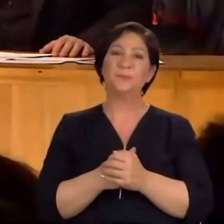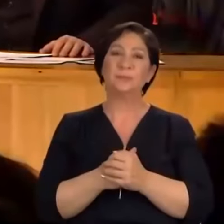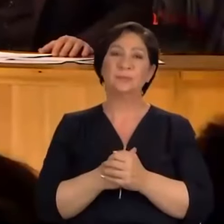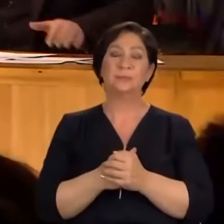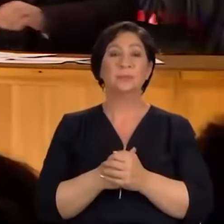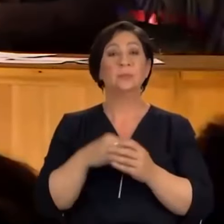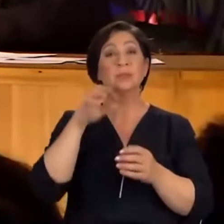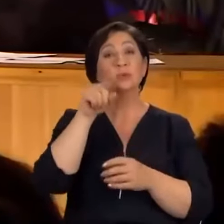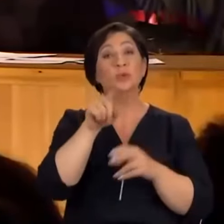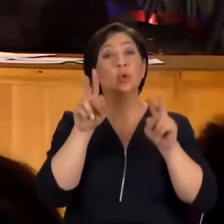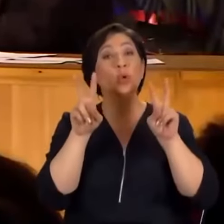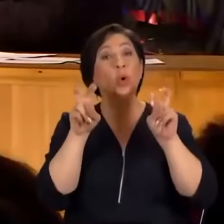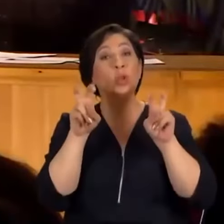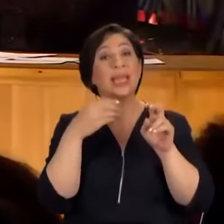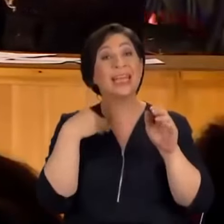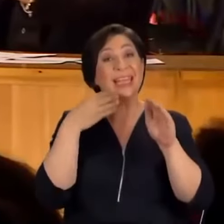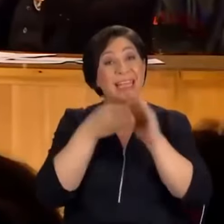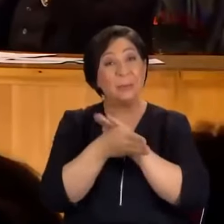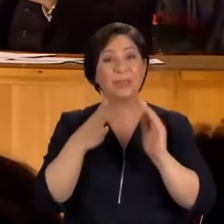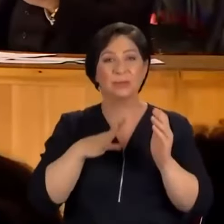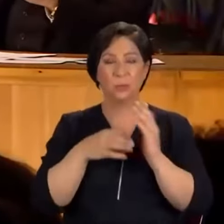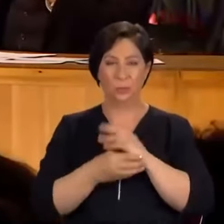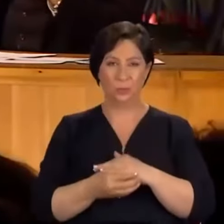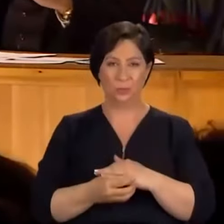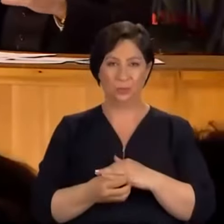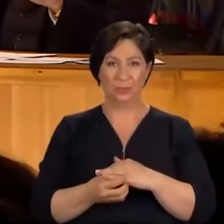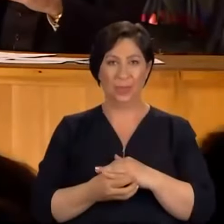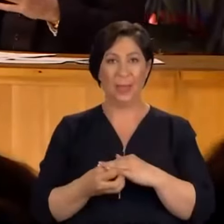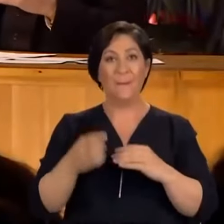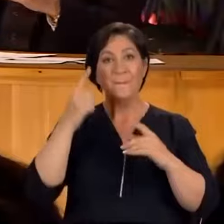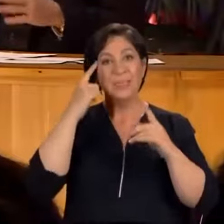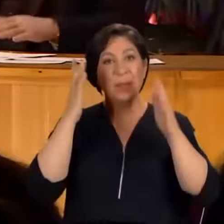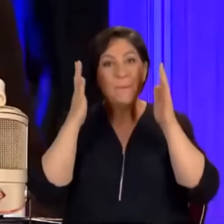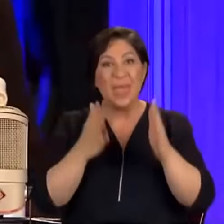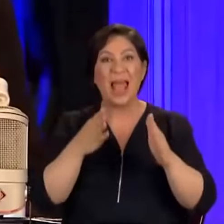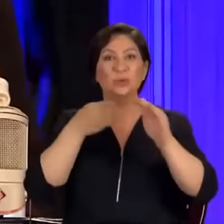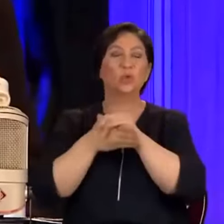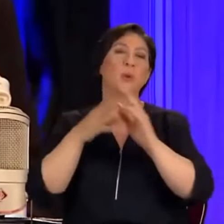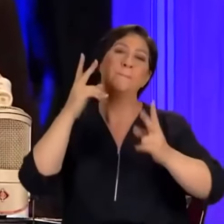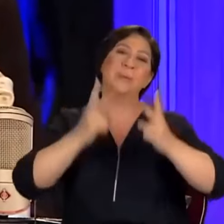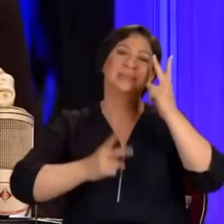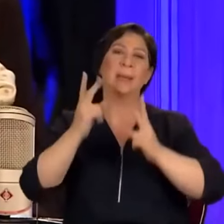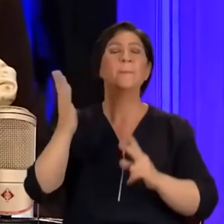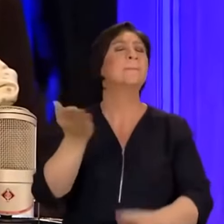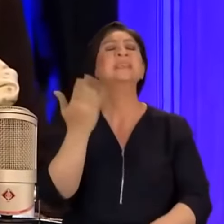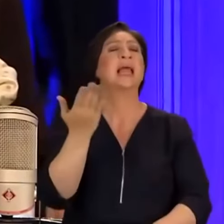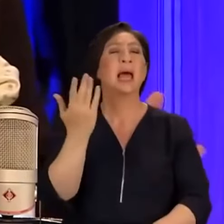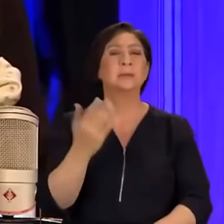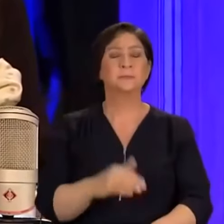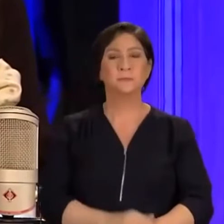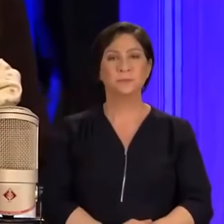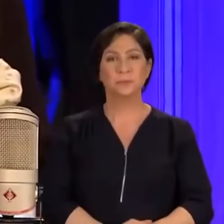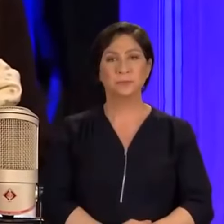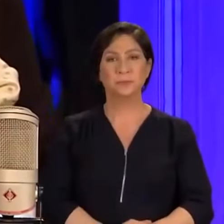şimdi şu konuya gelmek istiyorum Başını başını belaya sokuyorsun zaman zaman mesela bu ev